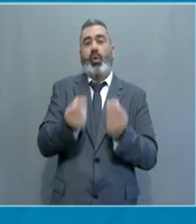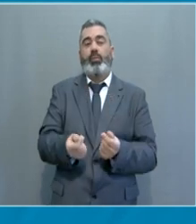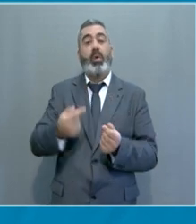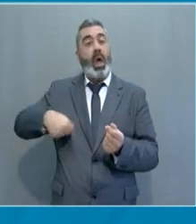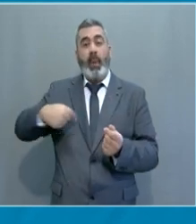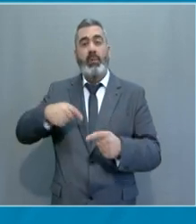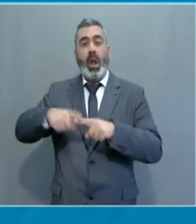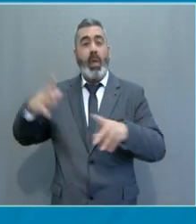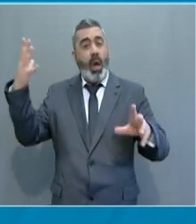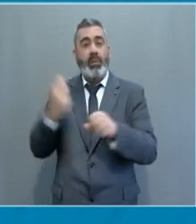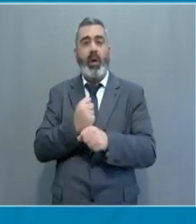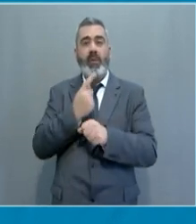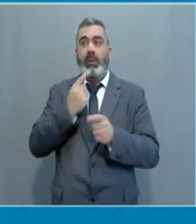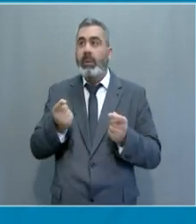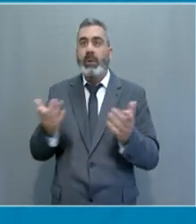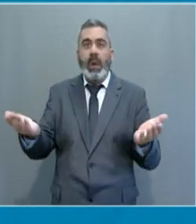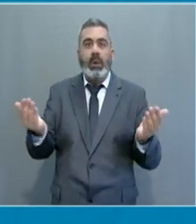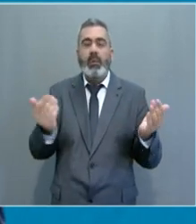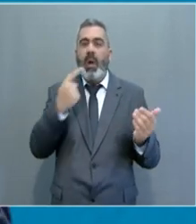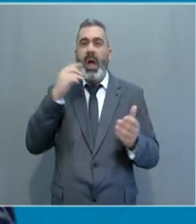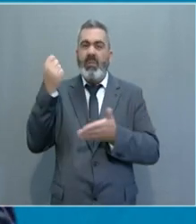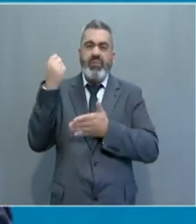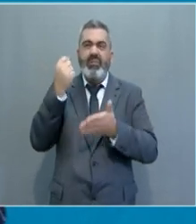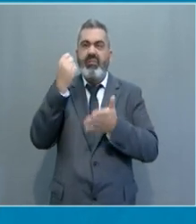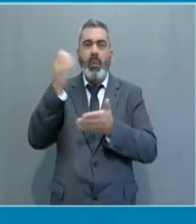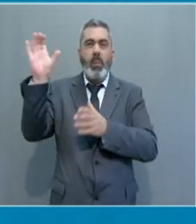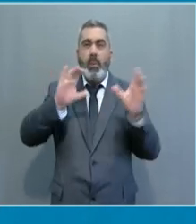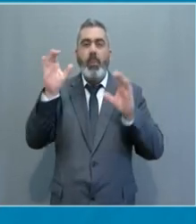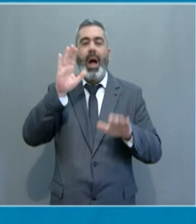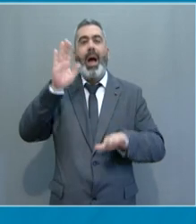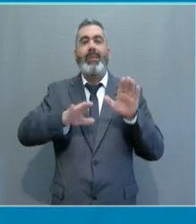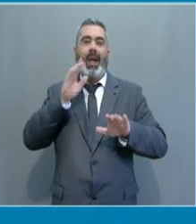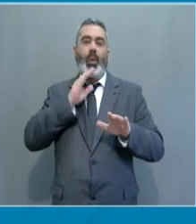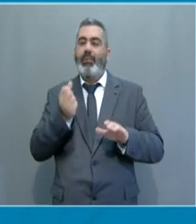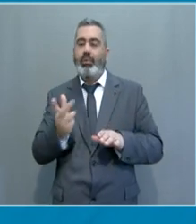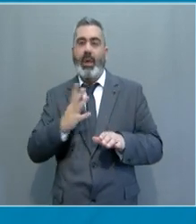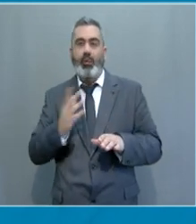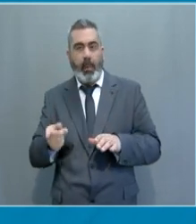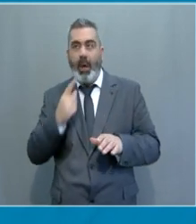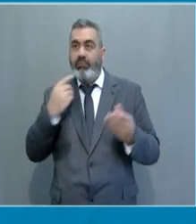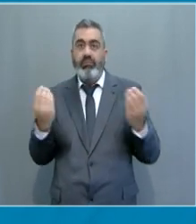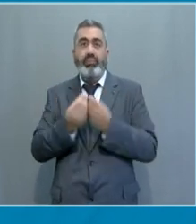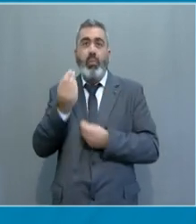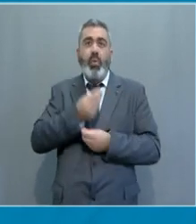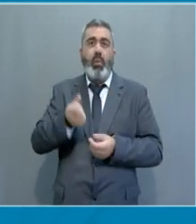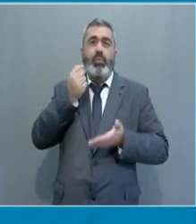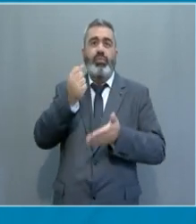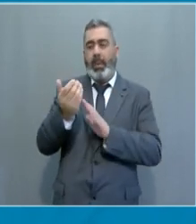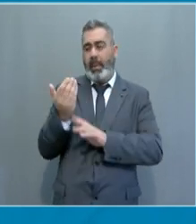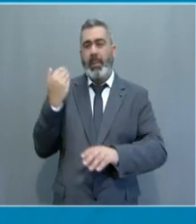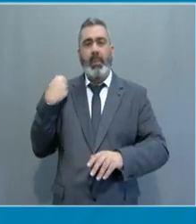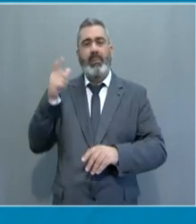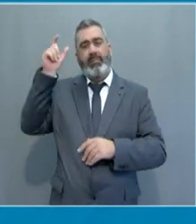την υψηλότερη κινητοποίηση διαθέσιμων πόρων αναλογικά με τον πληθυσμό στις ελληνικές περιοχές. Το ανέφερε ο καλός